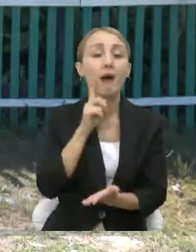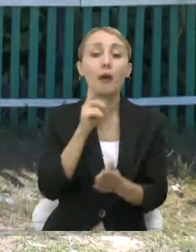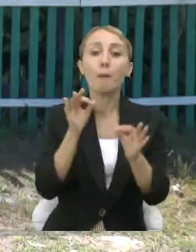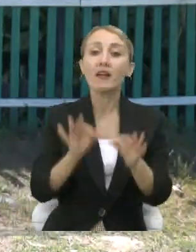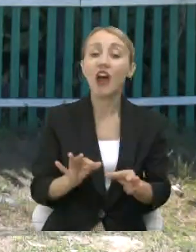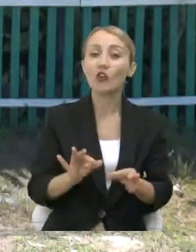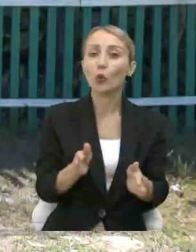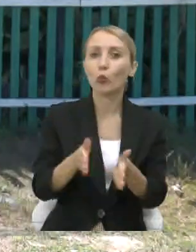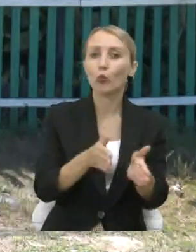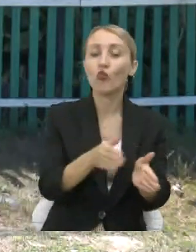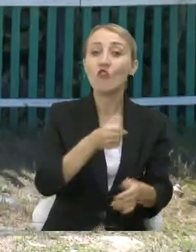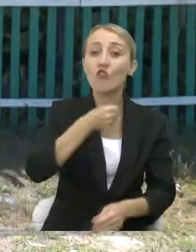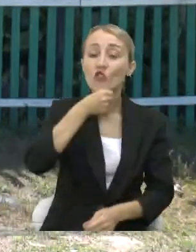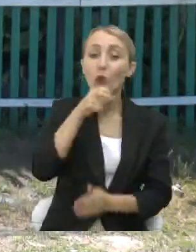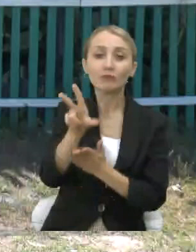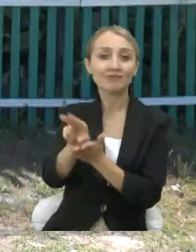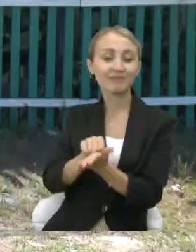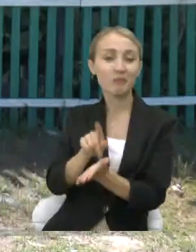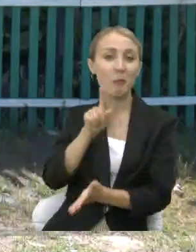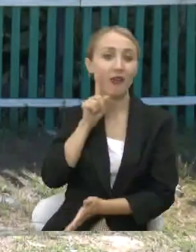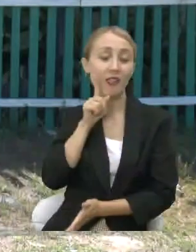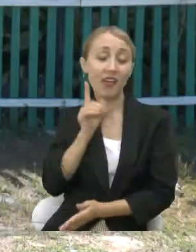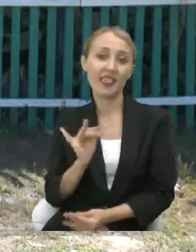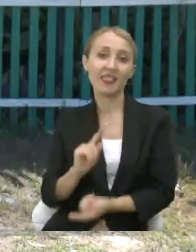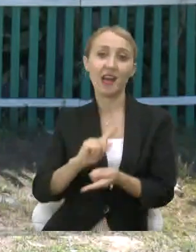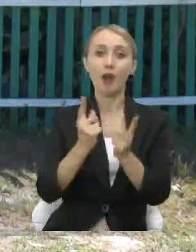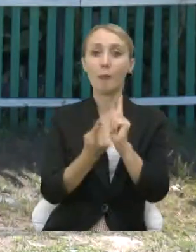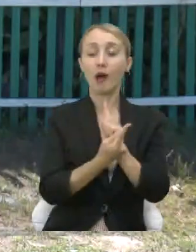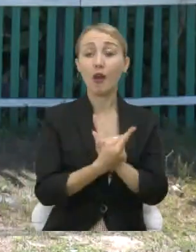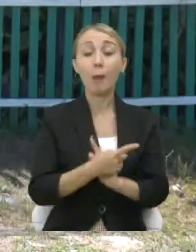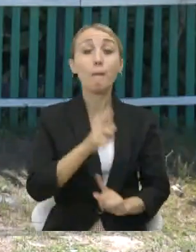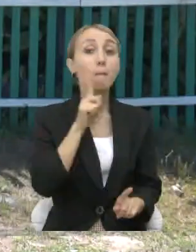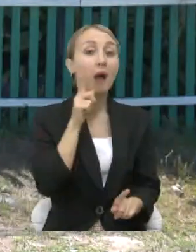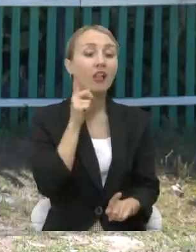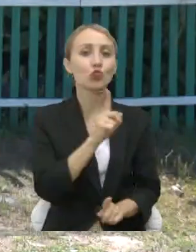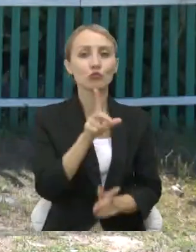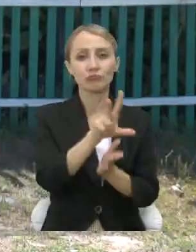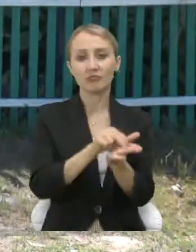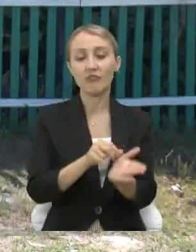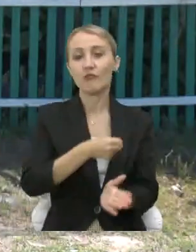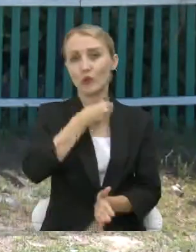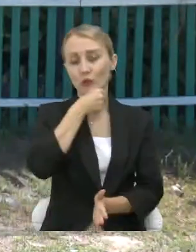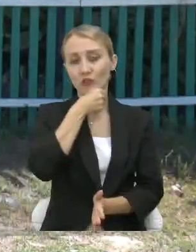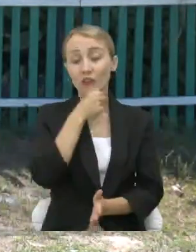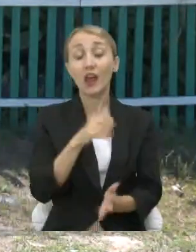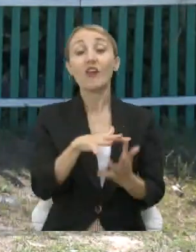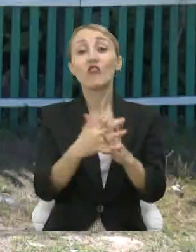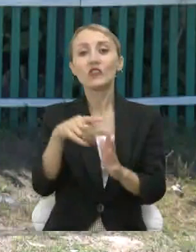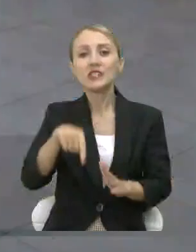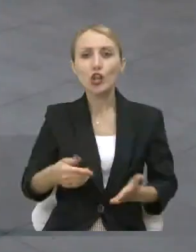Взрослое поколение чему-то учится у молодого поколения и наоборот. Молодежь что-то черпает у взрослых. В селе живется